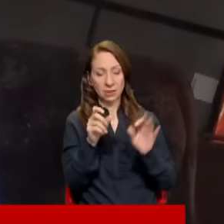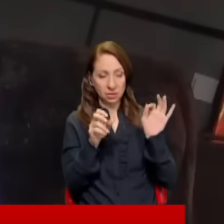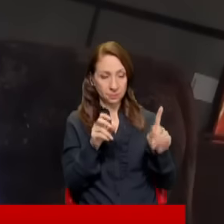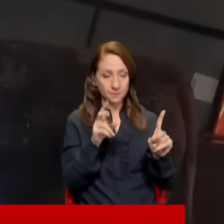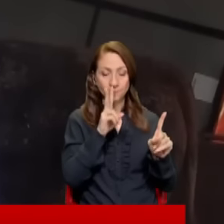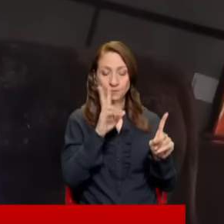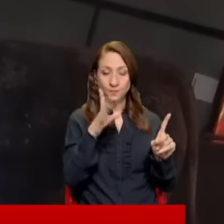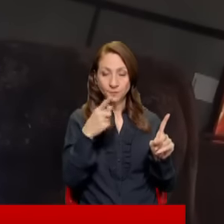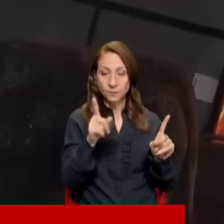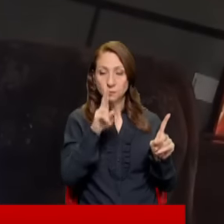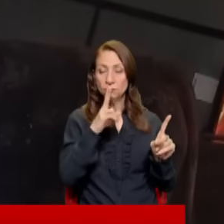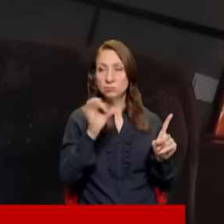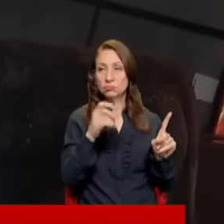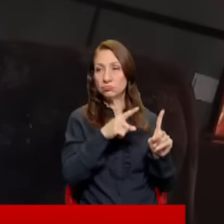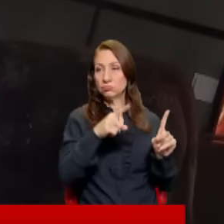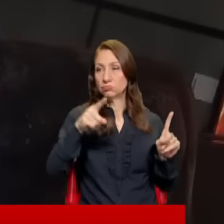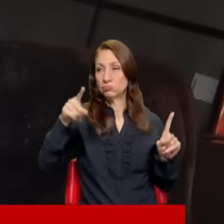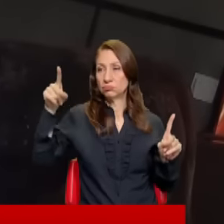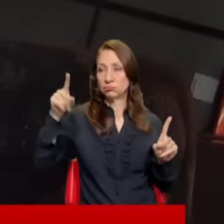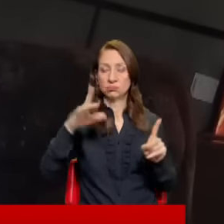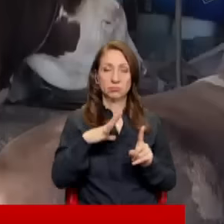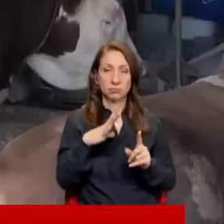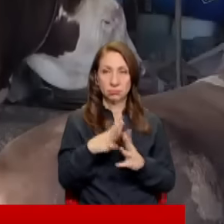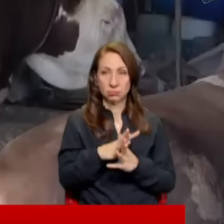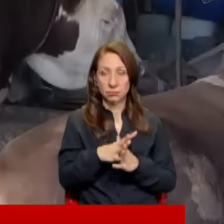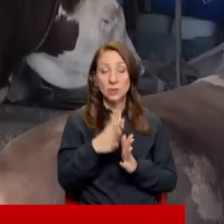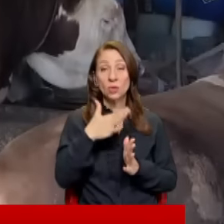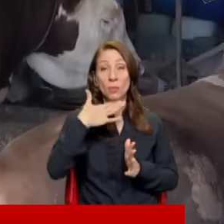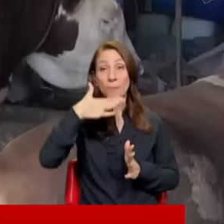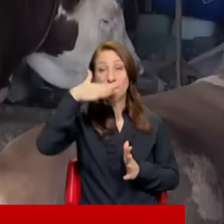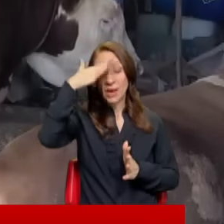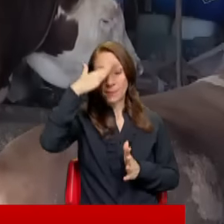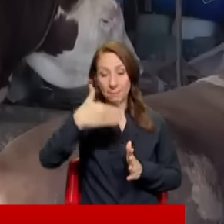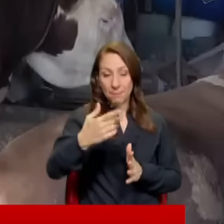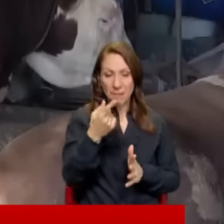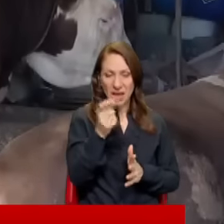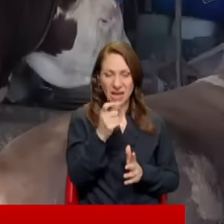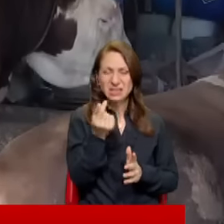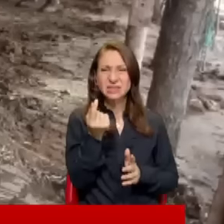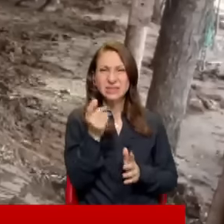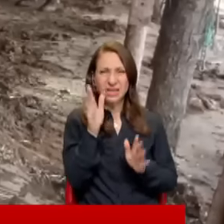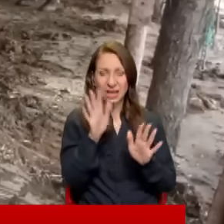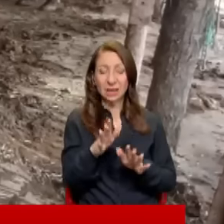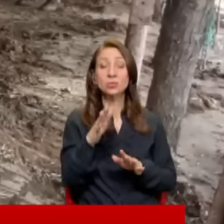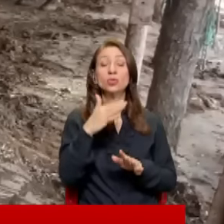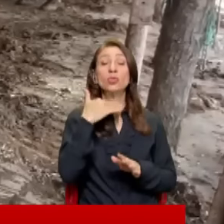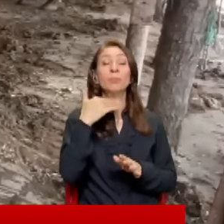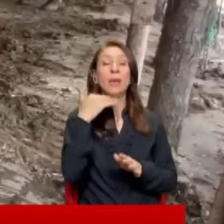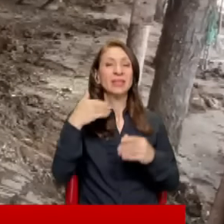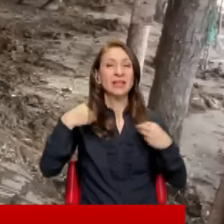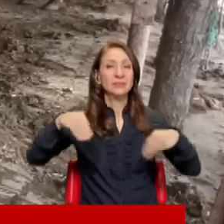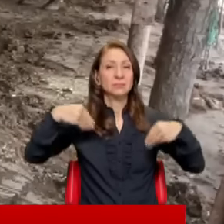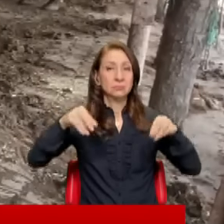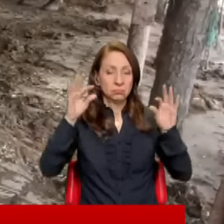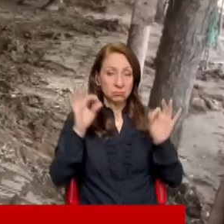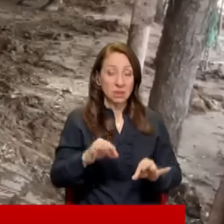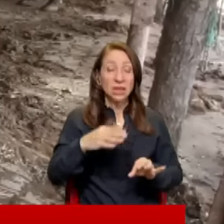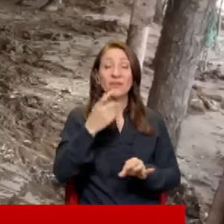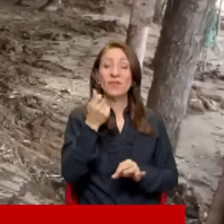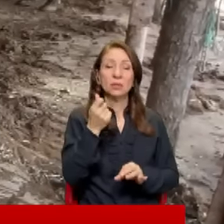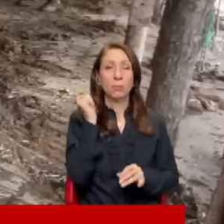250.000 260 bin'e kadar miktarlar mız mevcut Kurban bayramına bir aydan az bir zaman kaldı kurbanlıklar satılığa çıktı